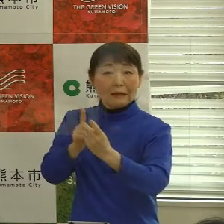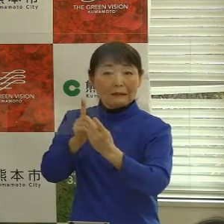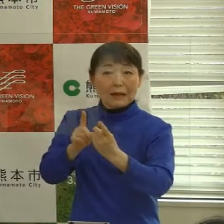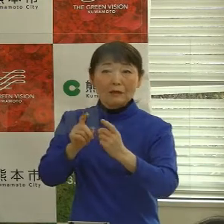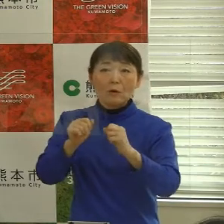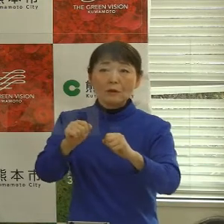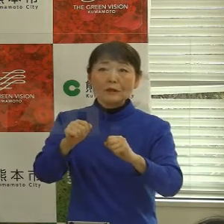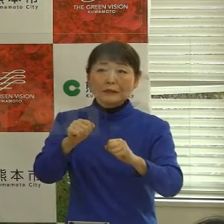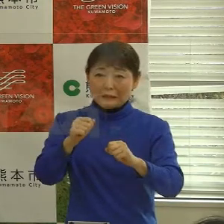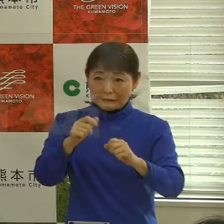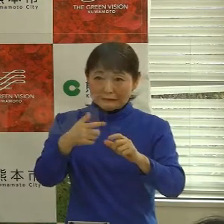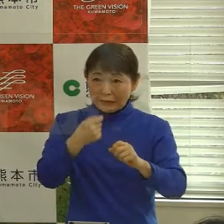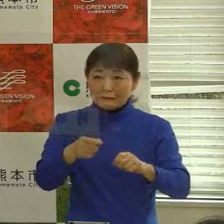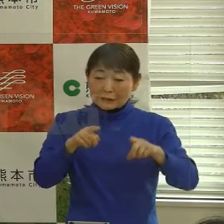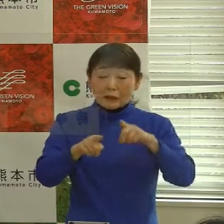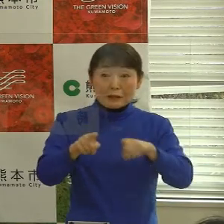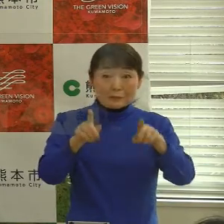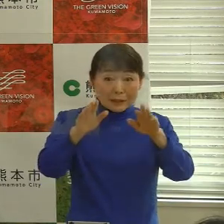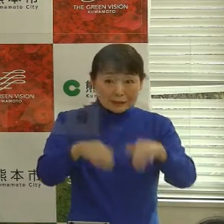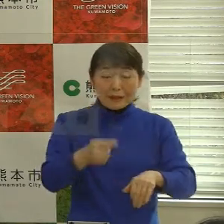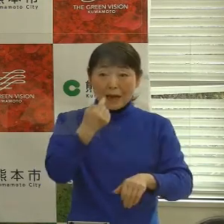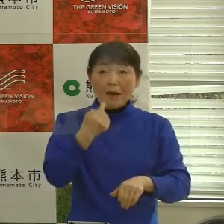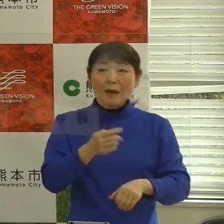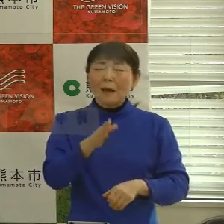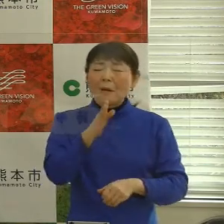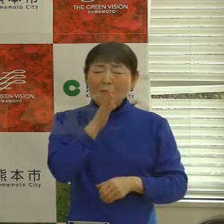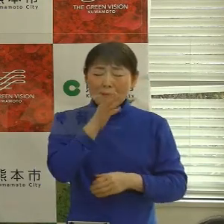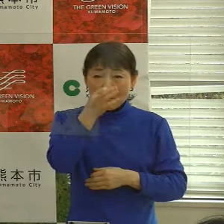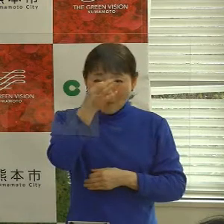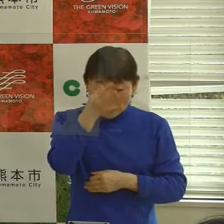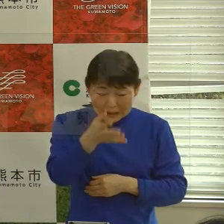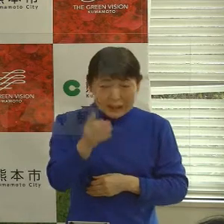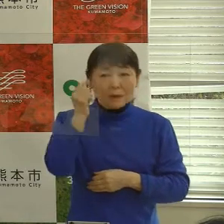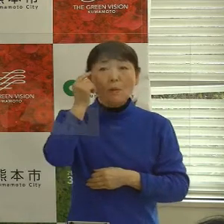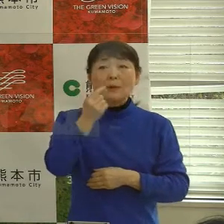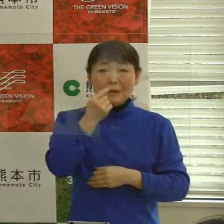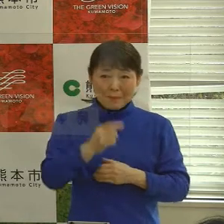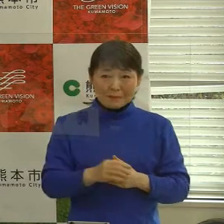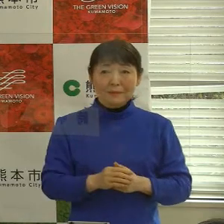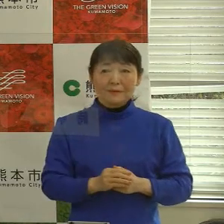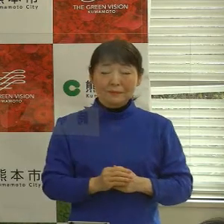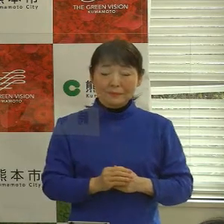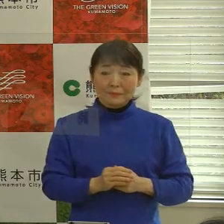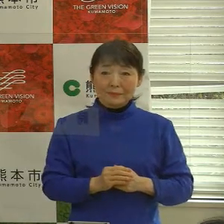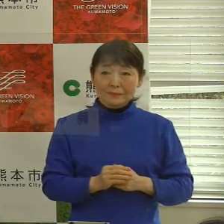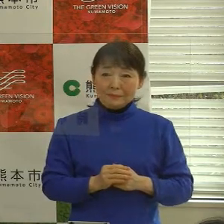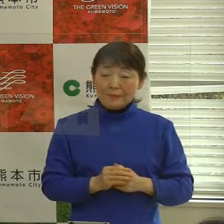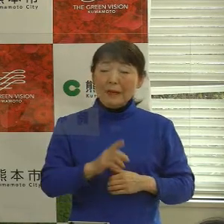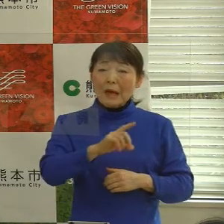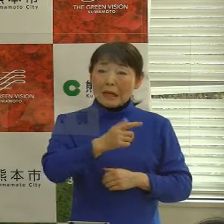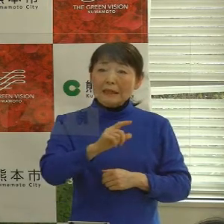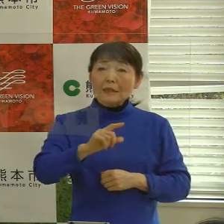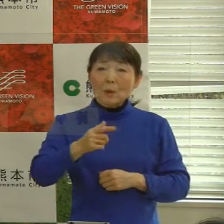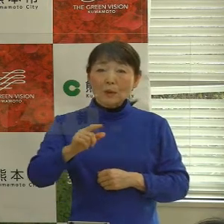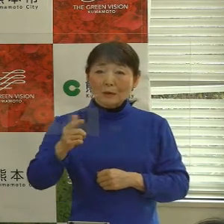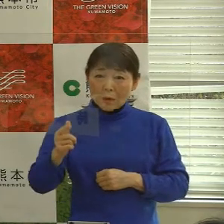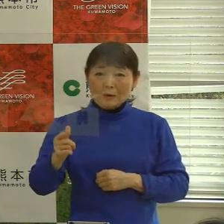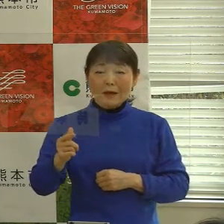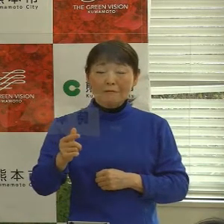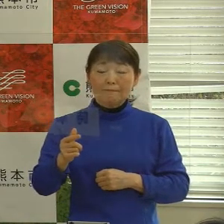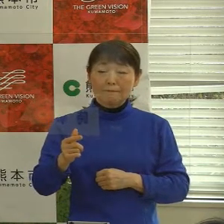私の方からは指示をさせていただきました。で本当に申し訳なく思っていますが、何かいろいろな点でです